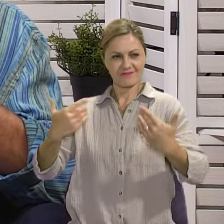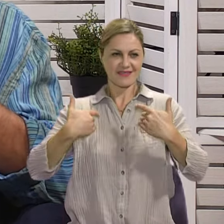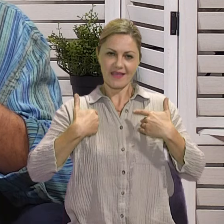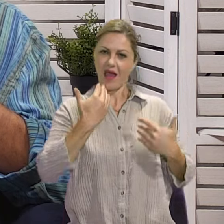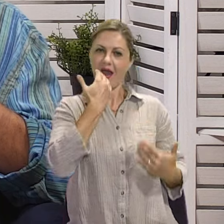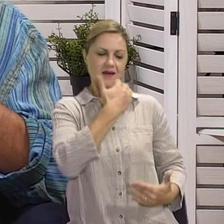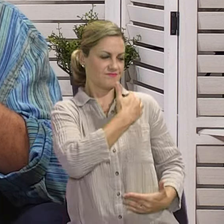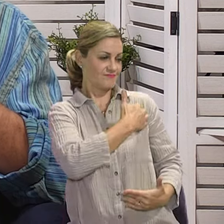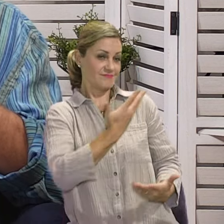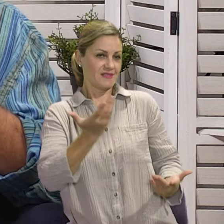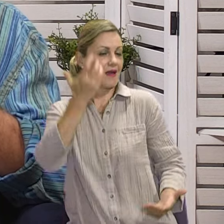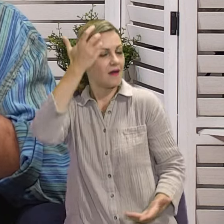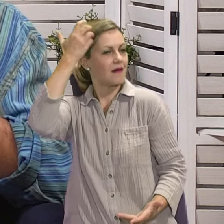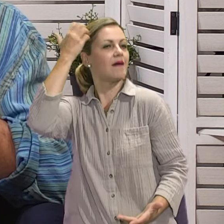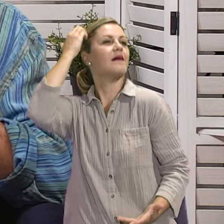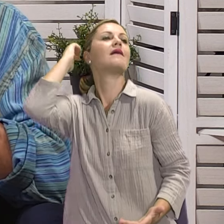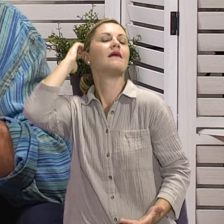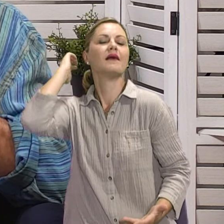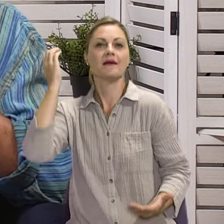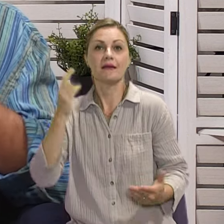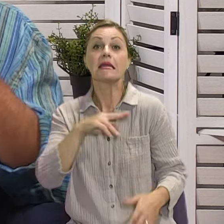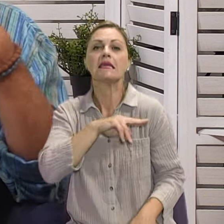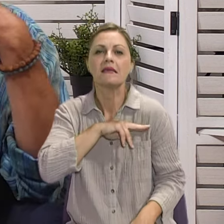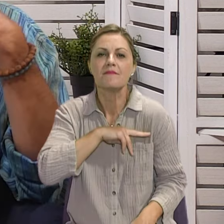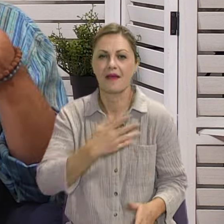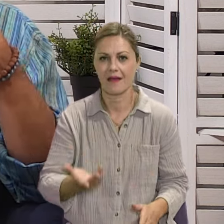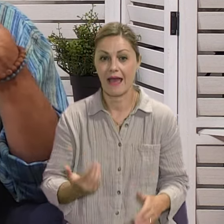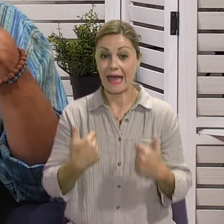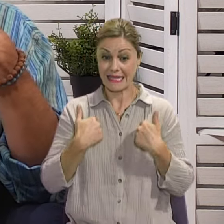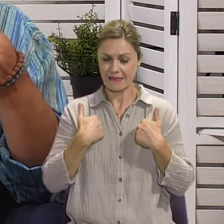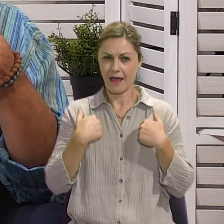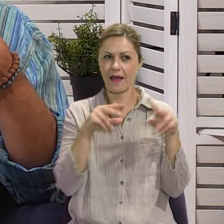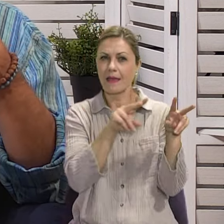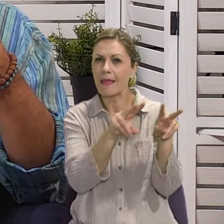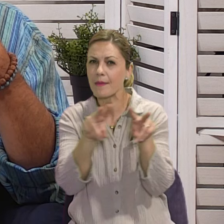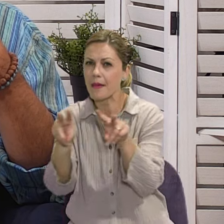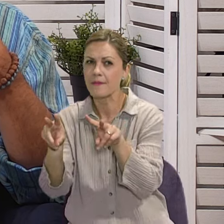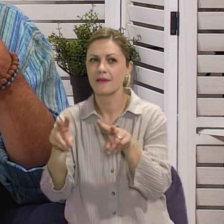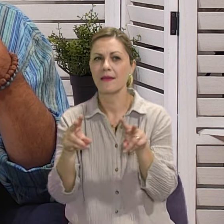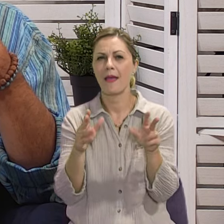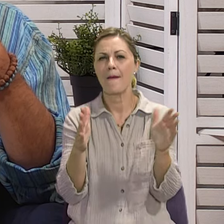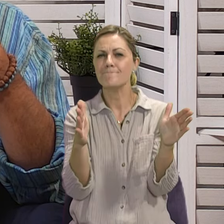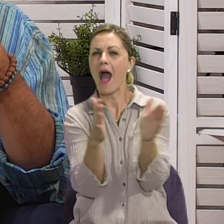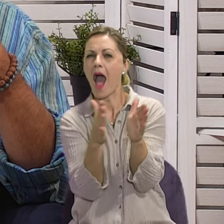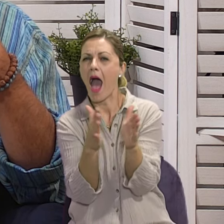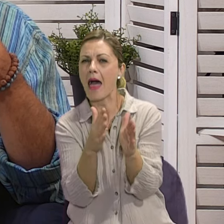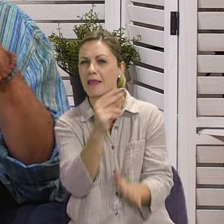ali ja mislim da je to uvijek bilo. To je uvijek bilo, samo su velike persone su to mogle nekako